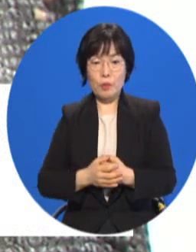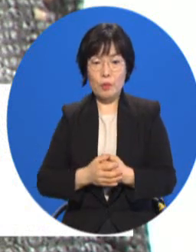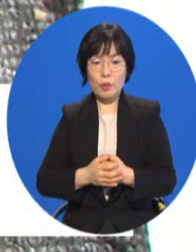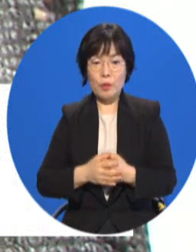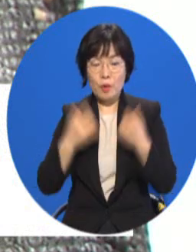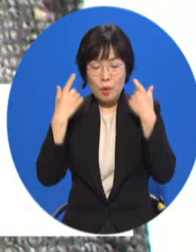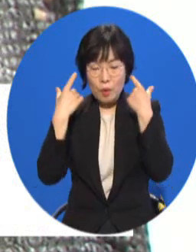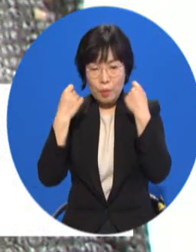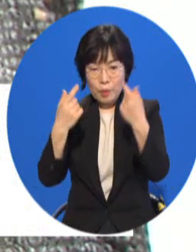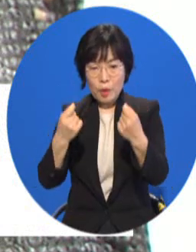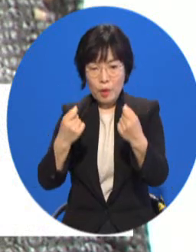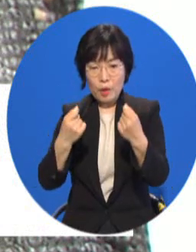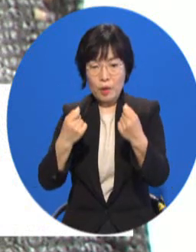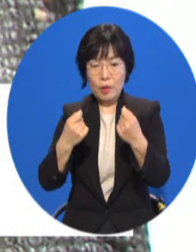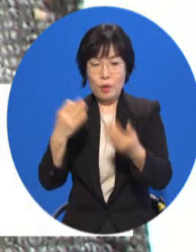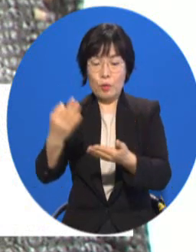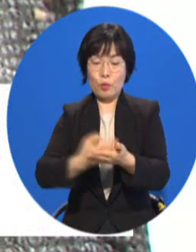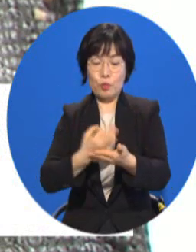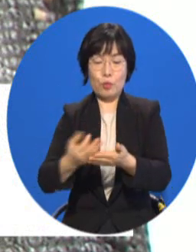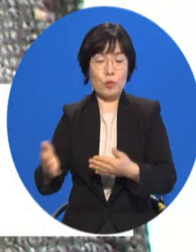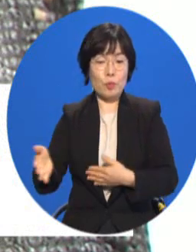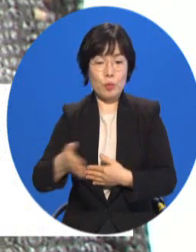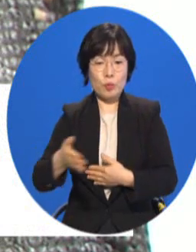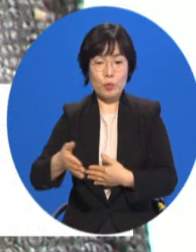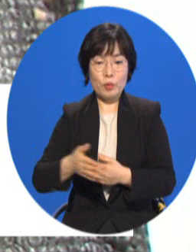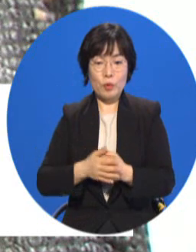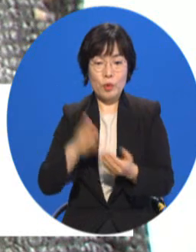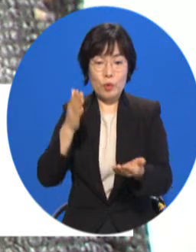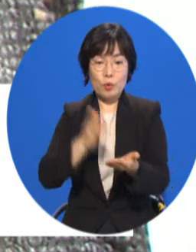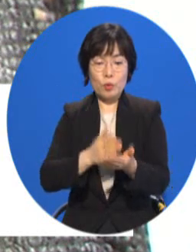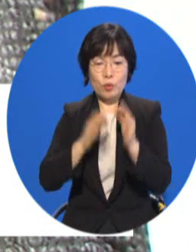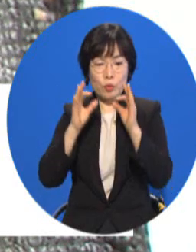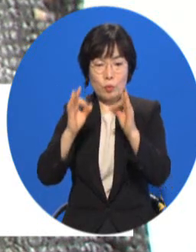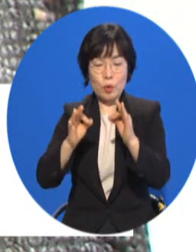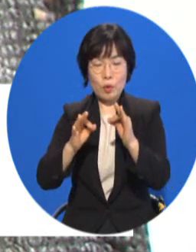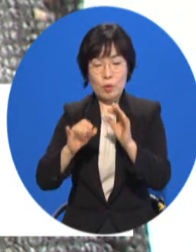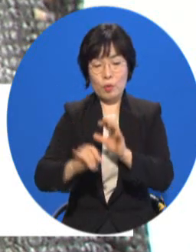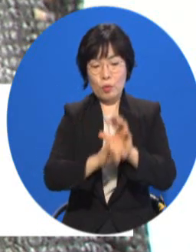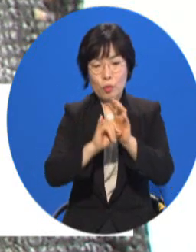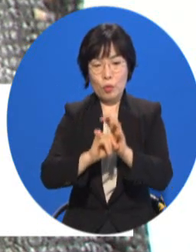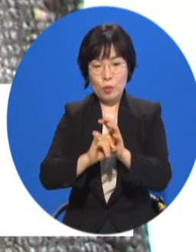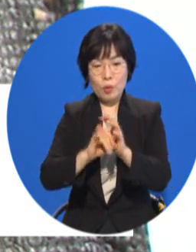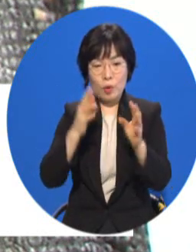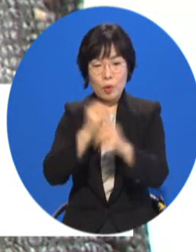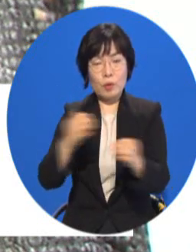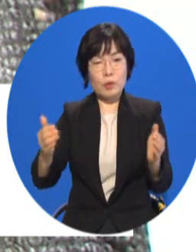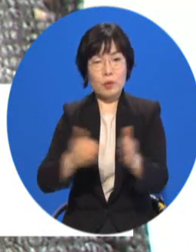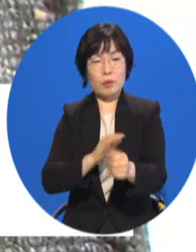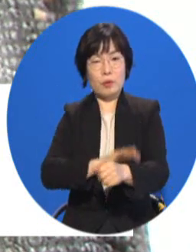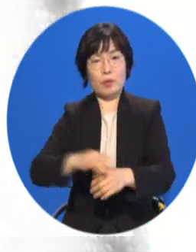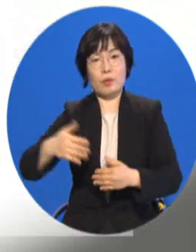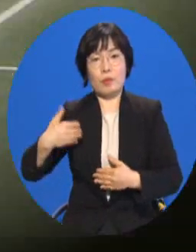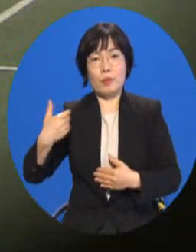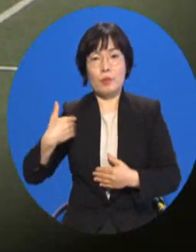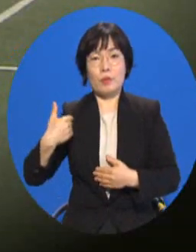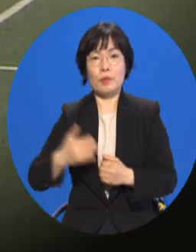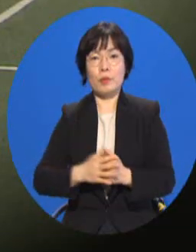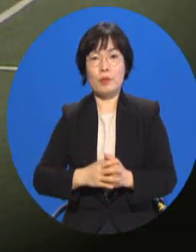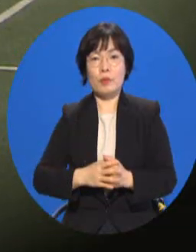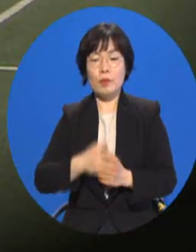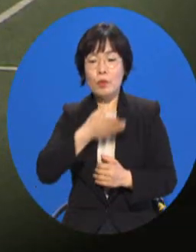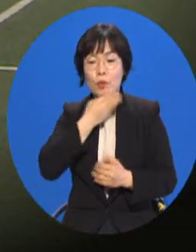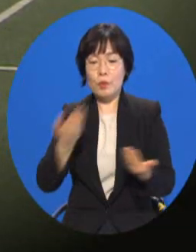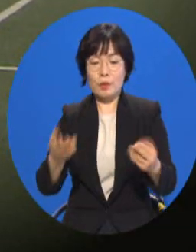근데 그런 거 딱 계획적으로 하다가 안 나오니까 뉴스 같은 거 보면은 무한정 갈 것 같아.